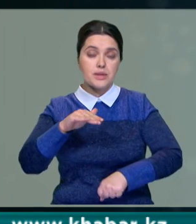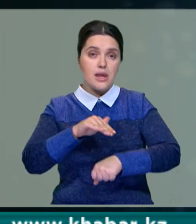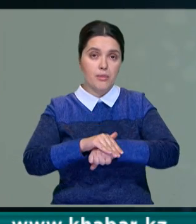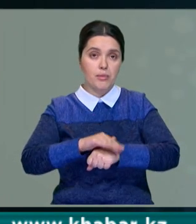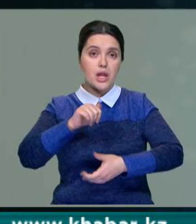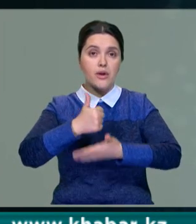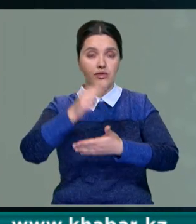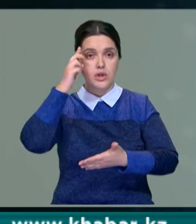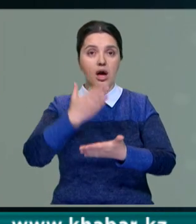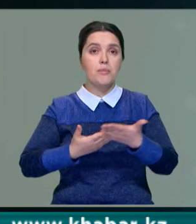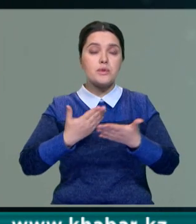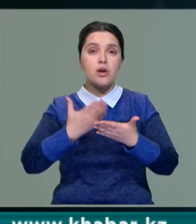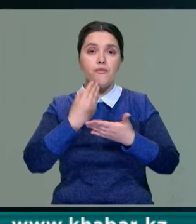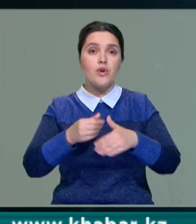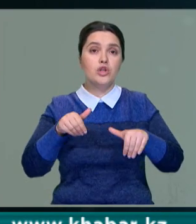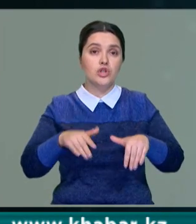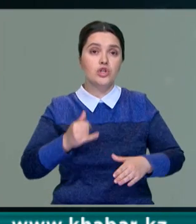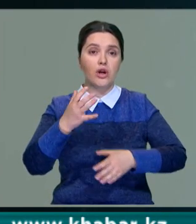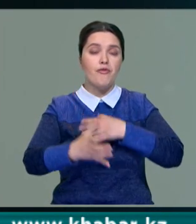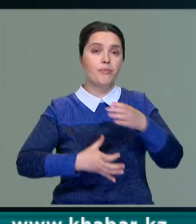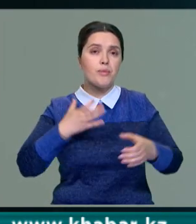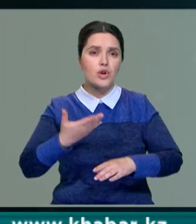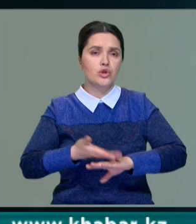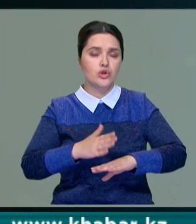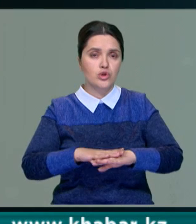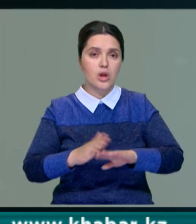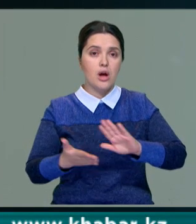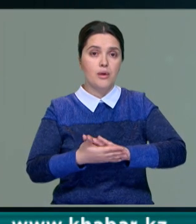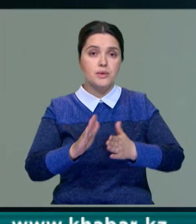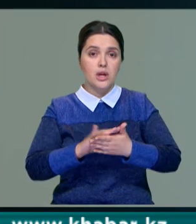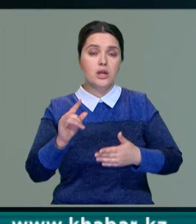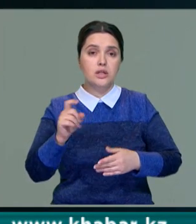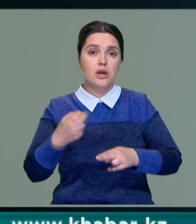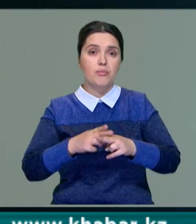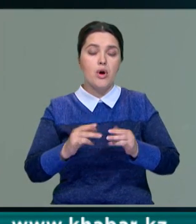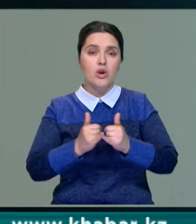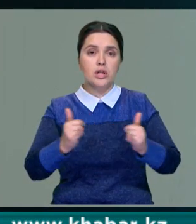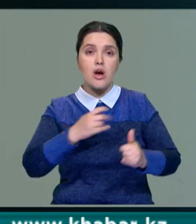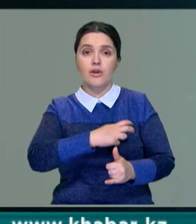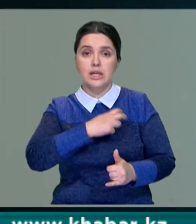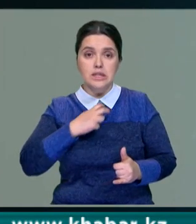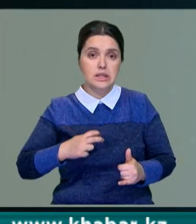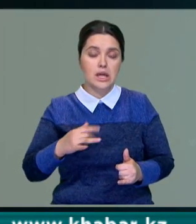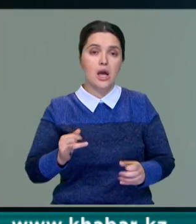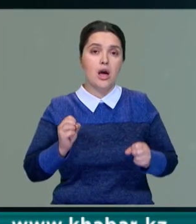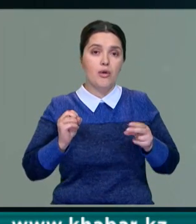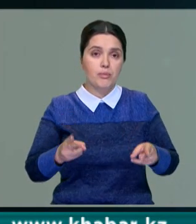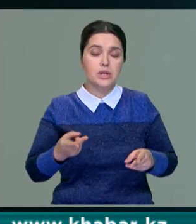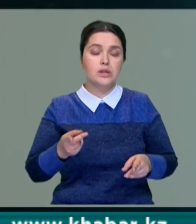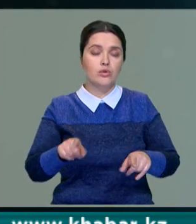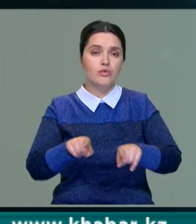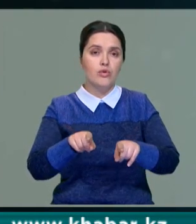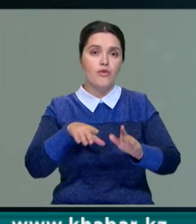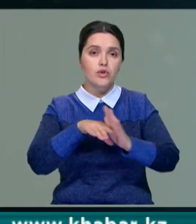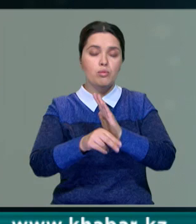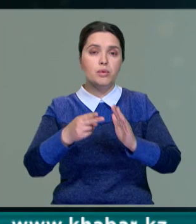президент, объясняя свое решение, сейчас в мире складывается не очень благоприятная обстановка, из-за чего возрастают риски и угрозы, в